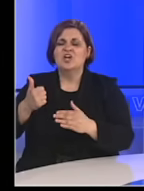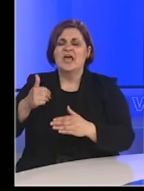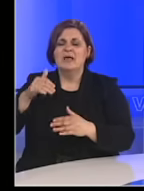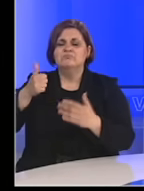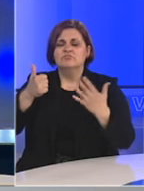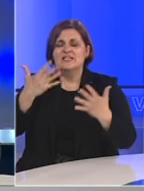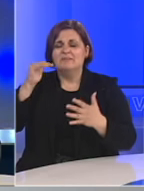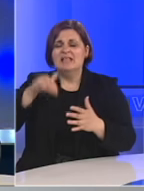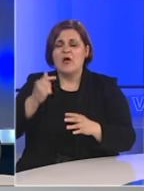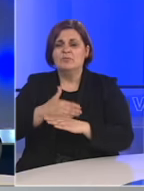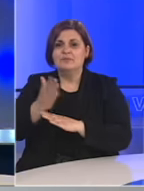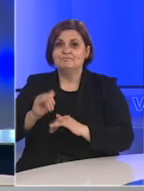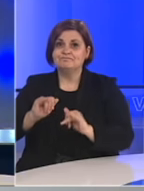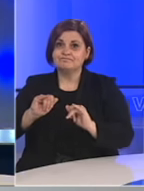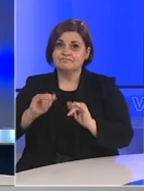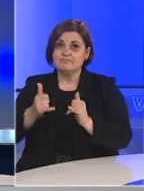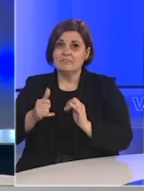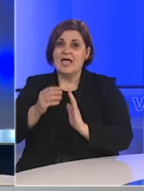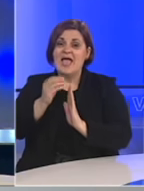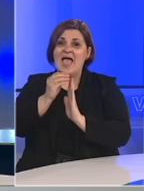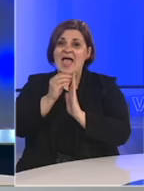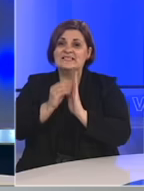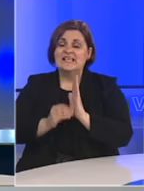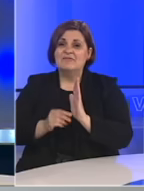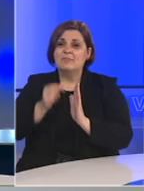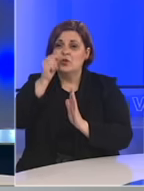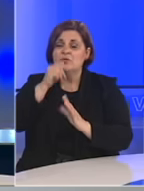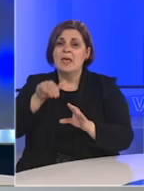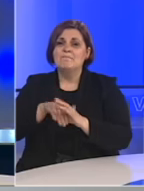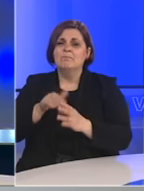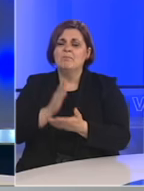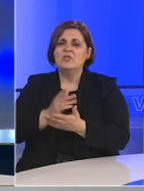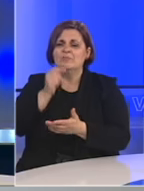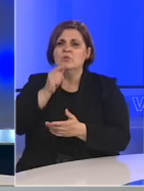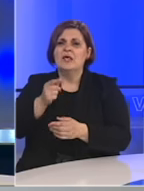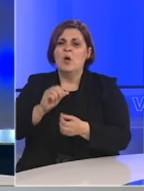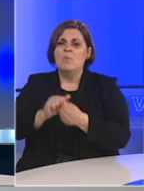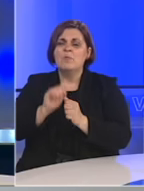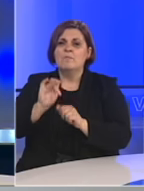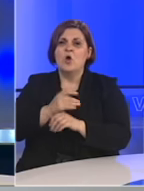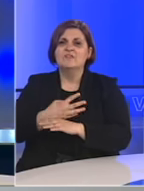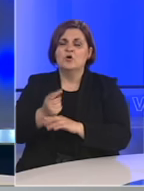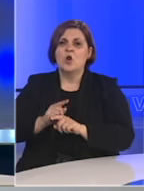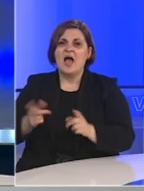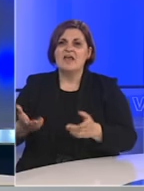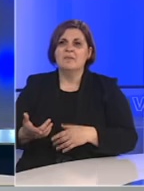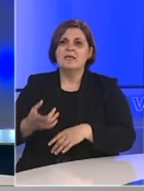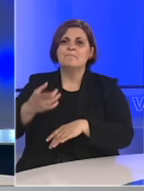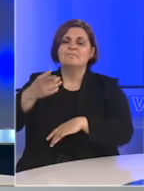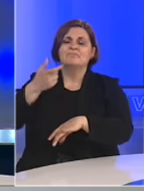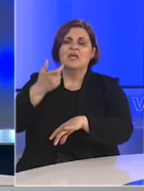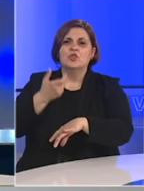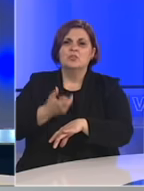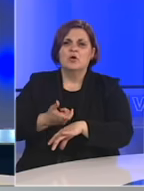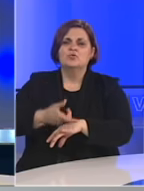osiguranika. Jesu li sa evidencije službe angažirani potrebni kadrovi za borbu protiv koronavirusa? Ljekari,